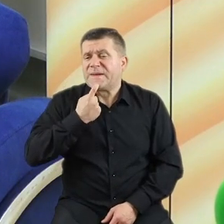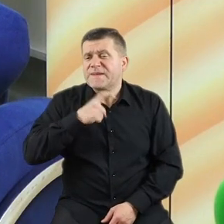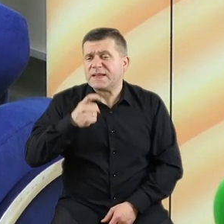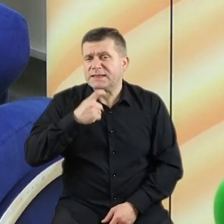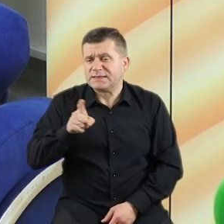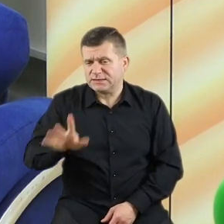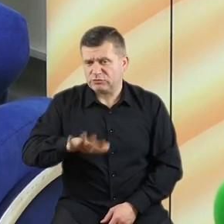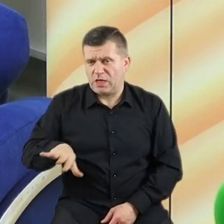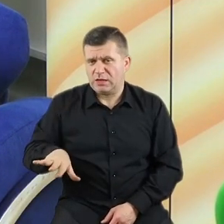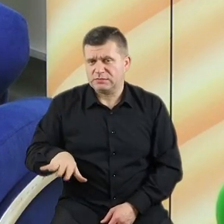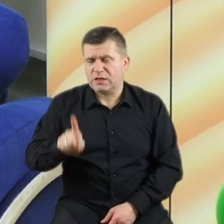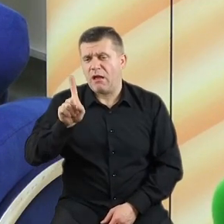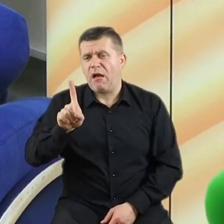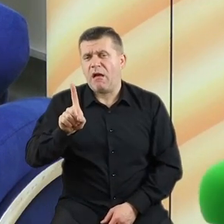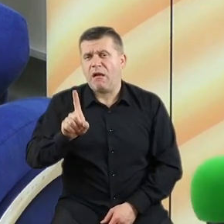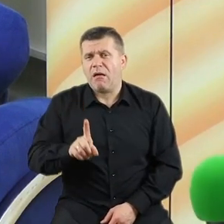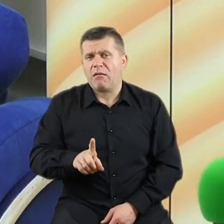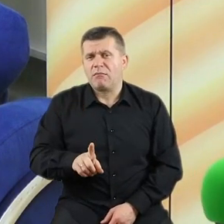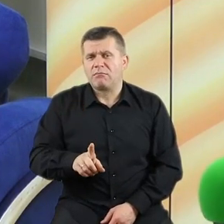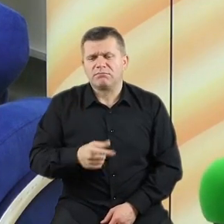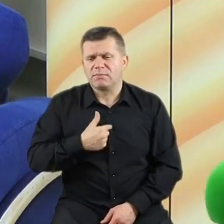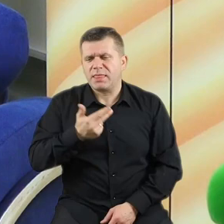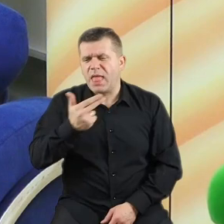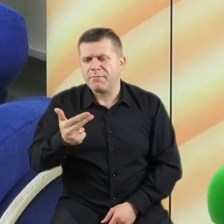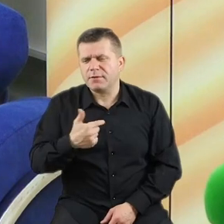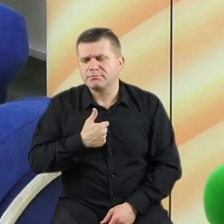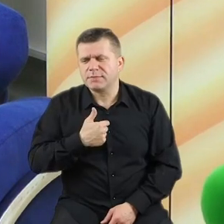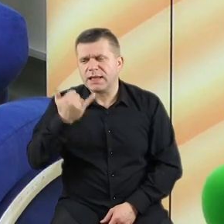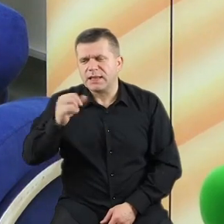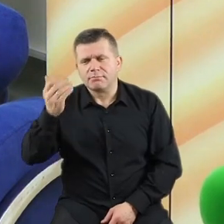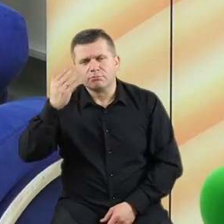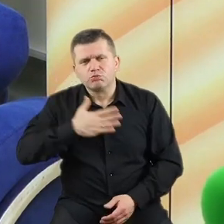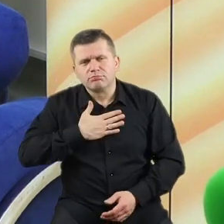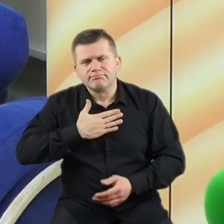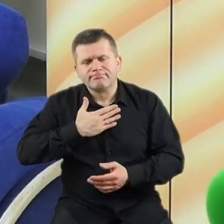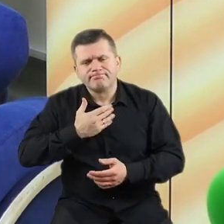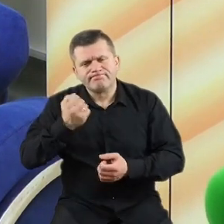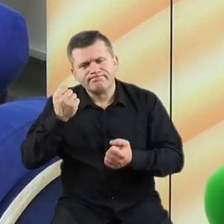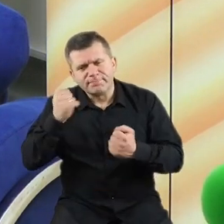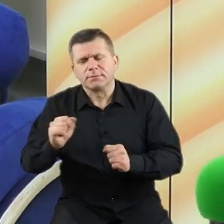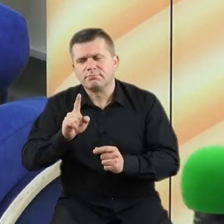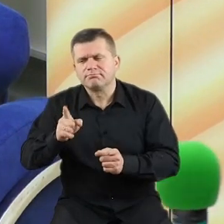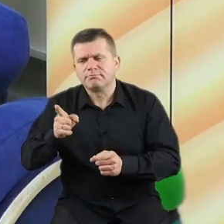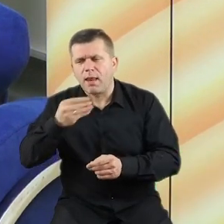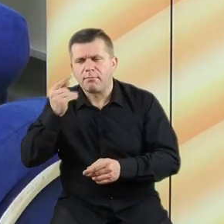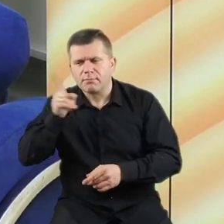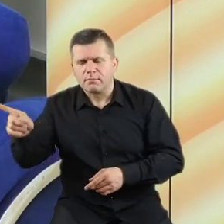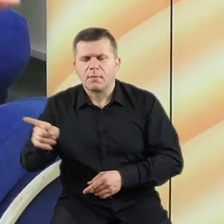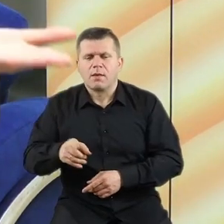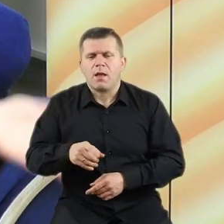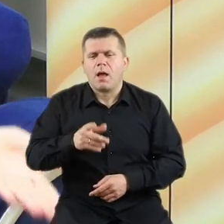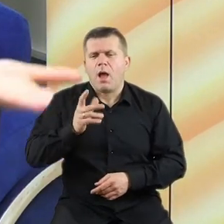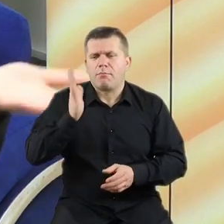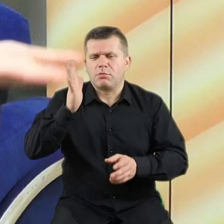dzieci. Ale nie porwał mnie ten temat tak bardzo jak inne. No a potem COVID, więc po prostu przepadło.